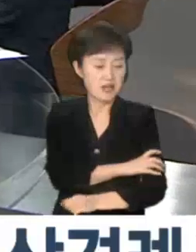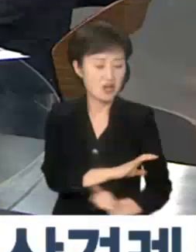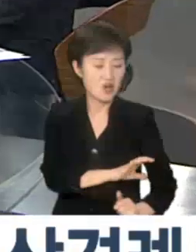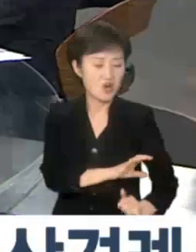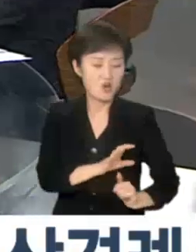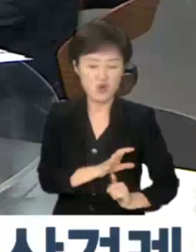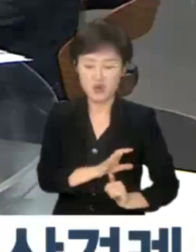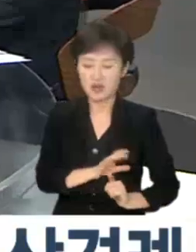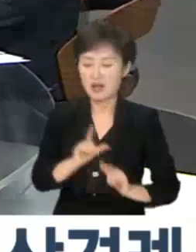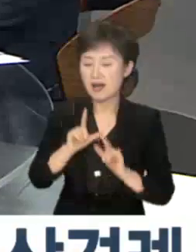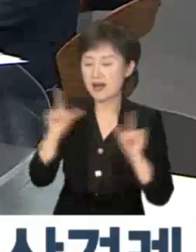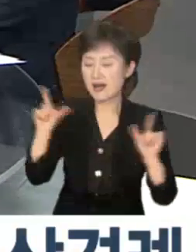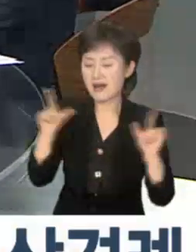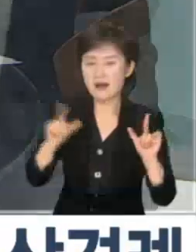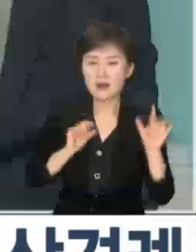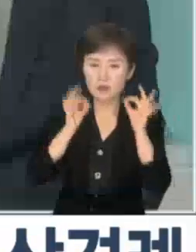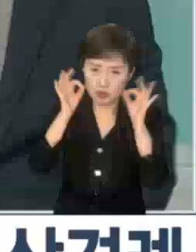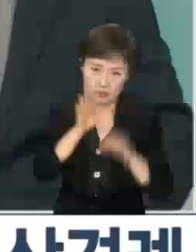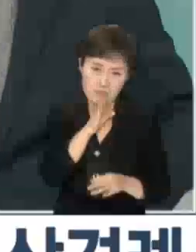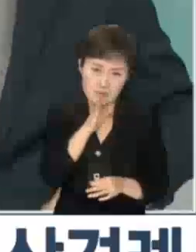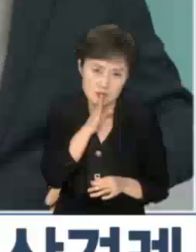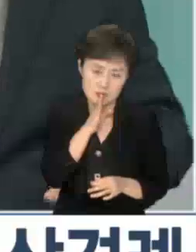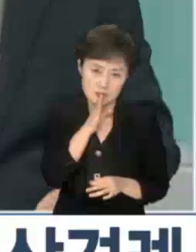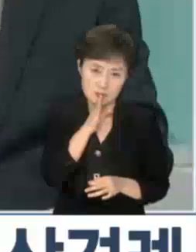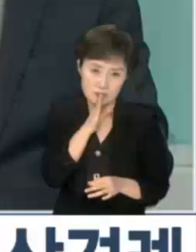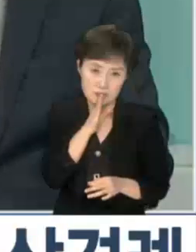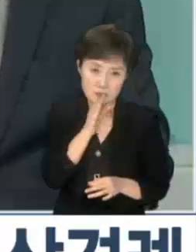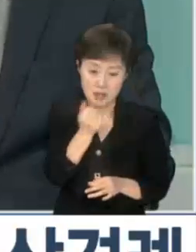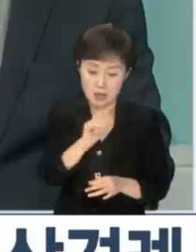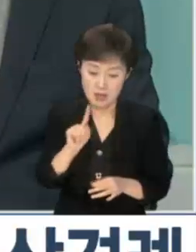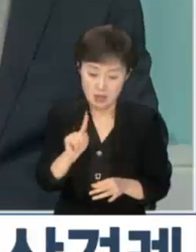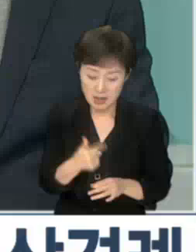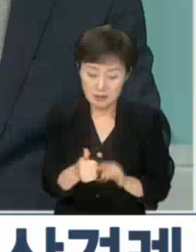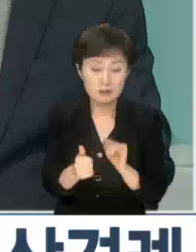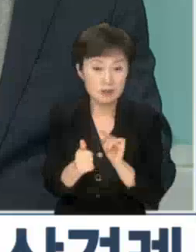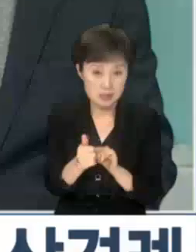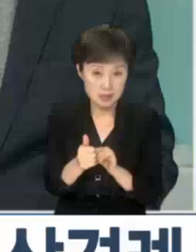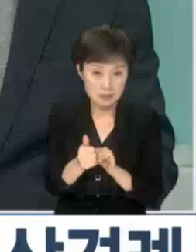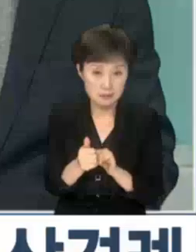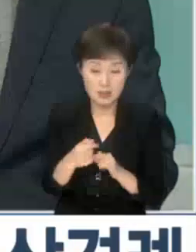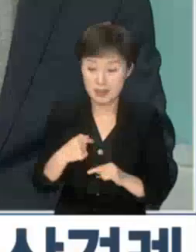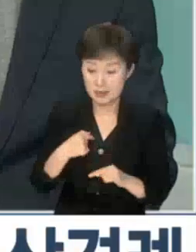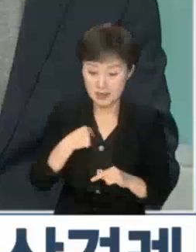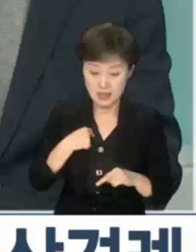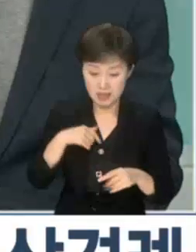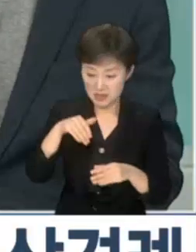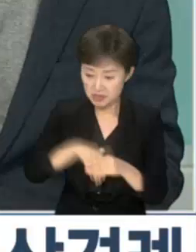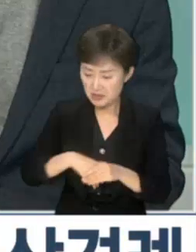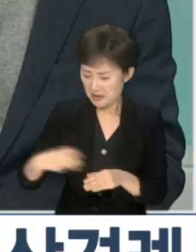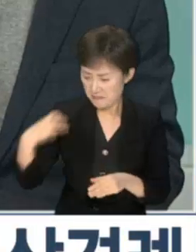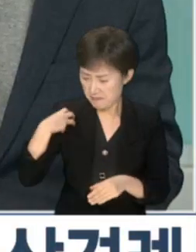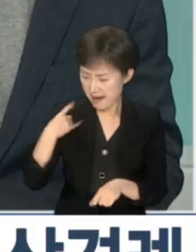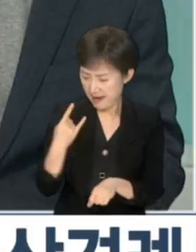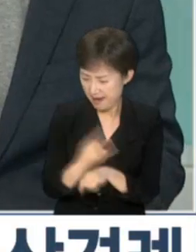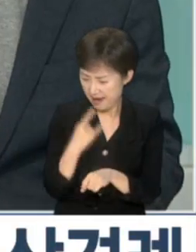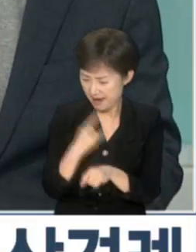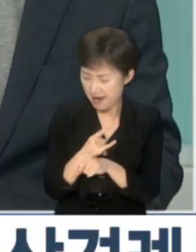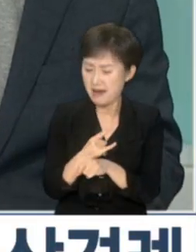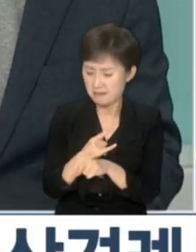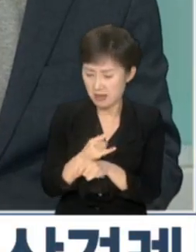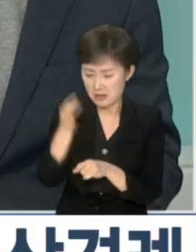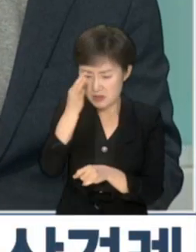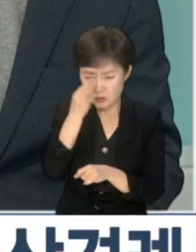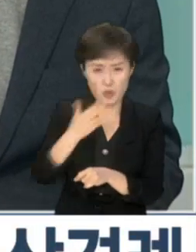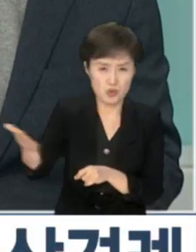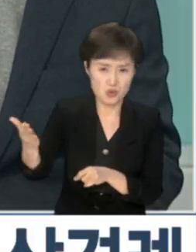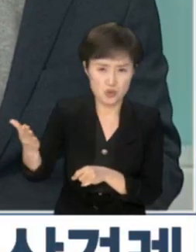저는 규정합니다. 그리고 이제 본인이 이번 총선에서 당을 그 선거를 주도하겠다라는 모습들을 그 당 의총에